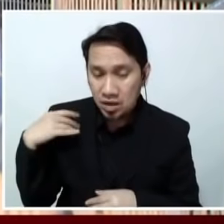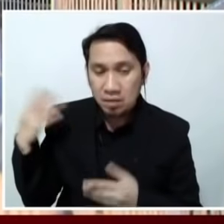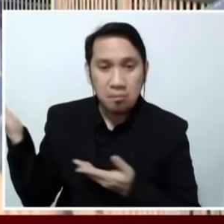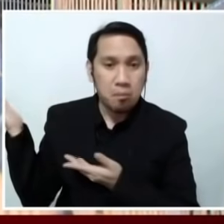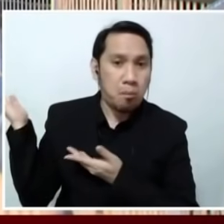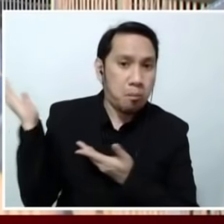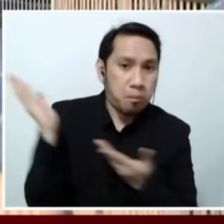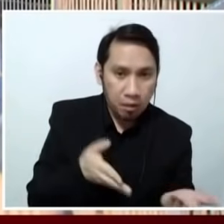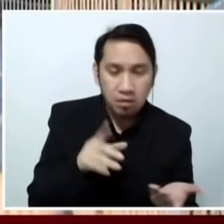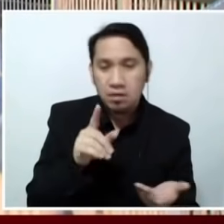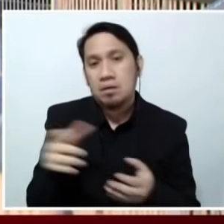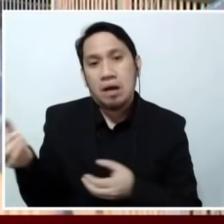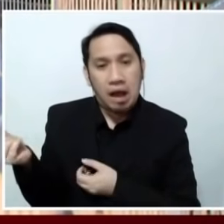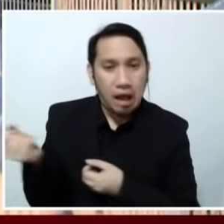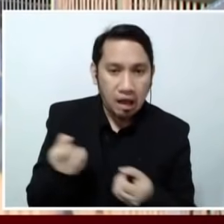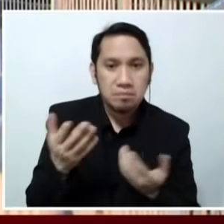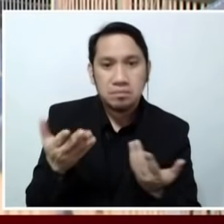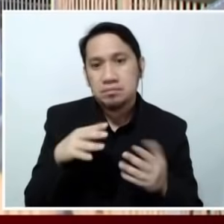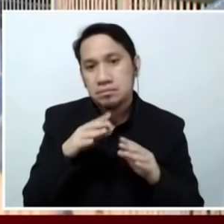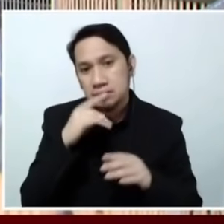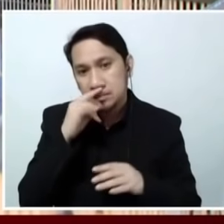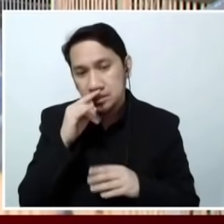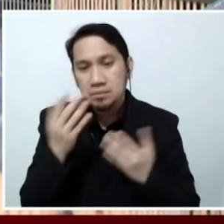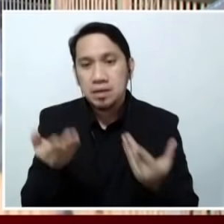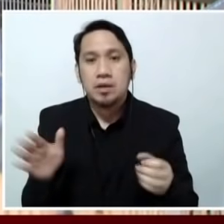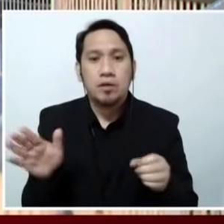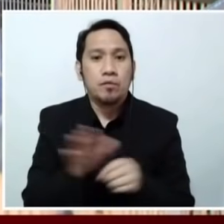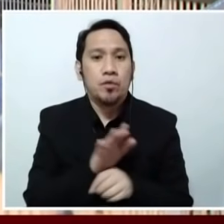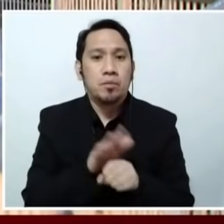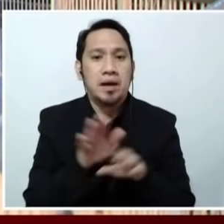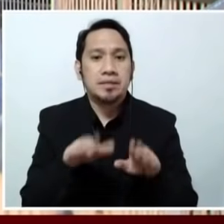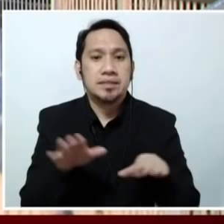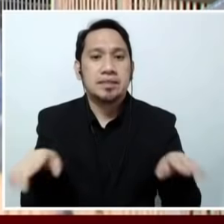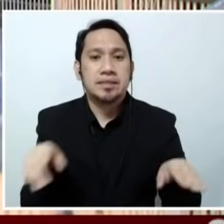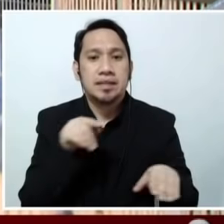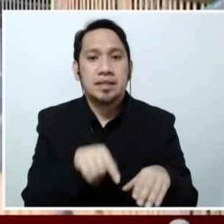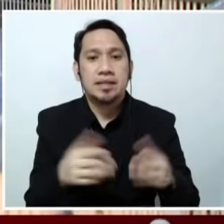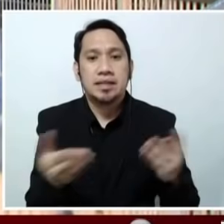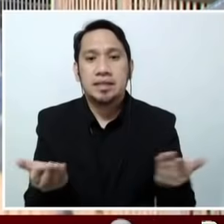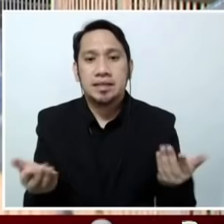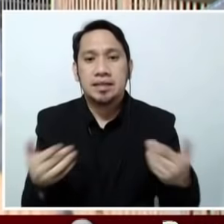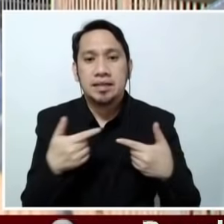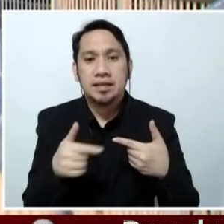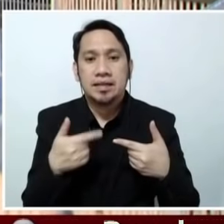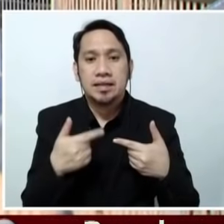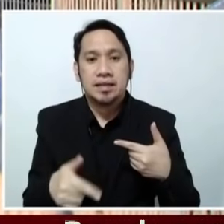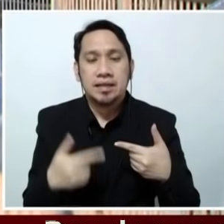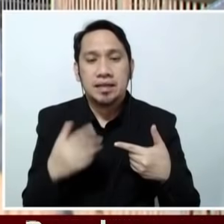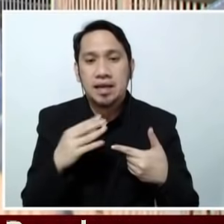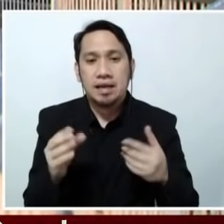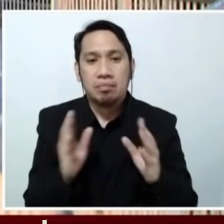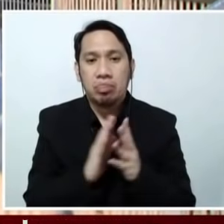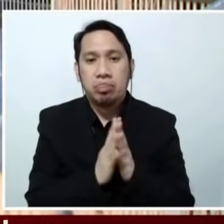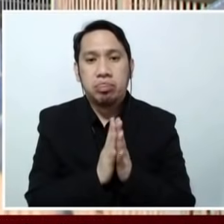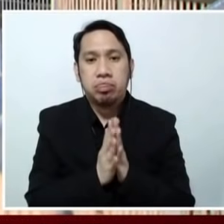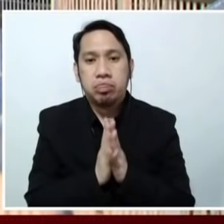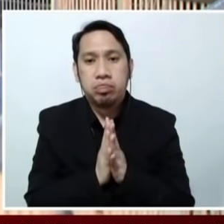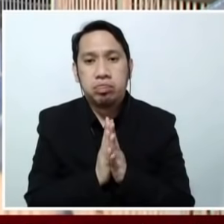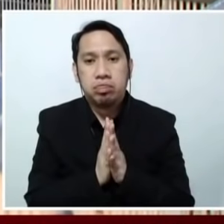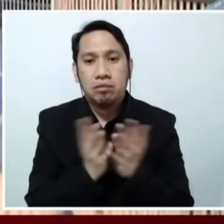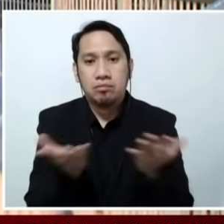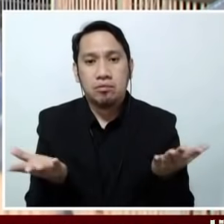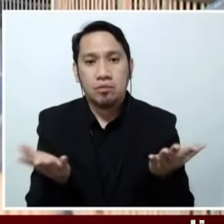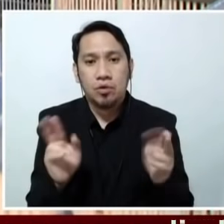mga anak, magbabasaka, baka sakali, baka mapuno ng bata yung entrance ng mga sementeryo, magkukumpul-kumpul sila, so baliwala